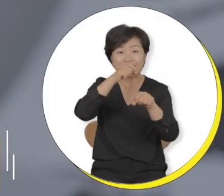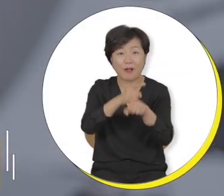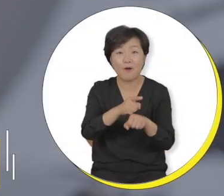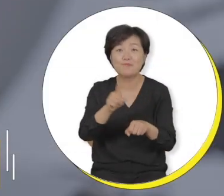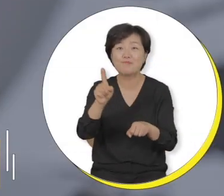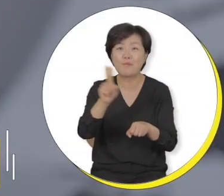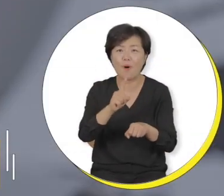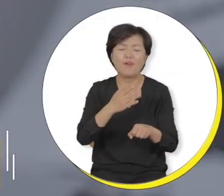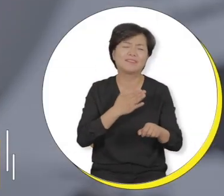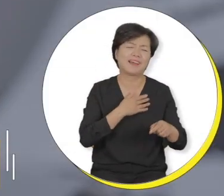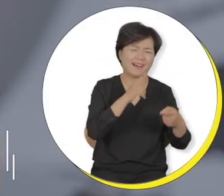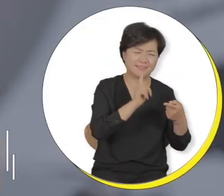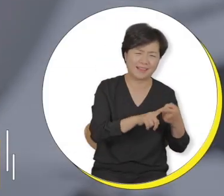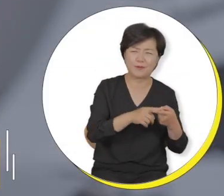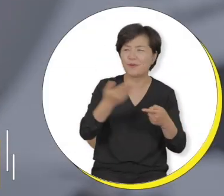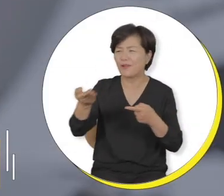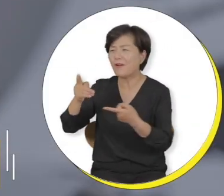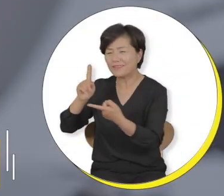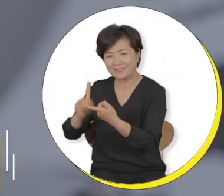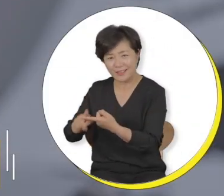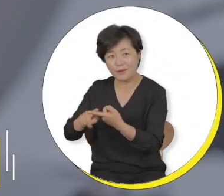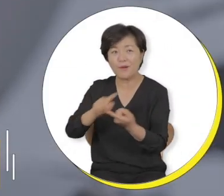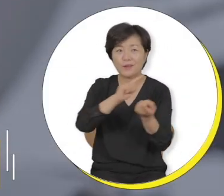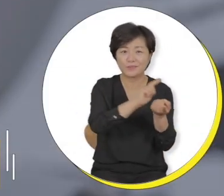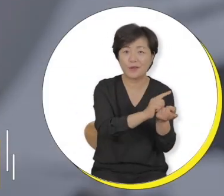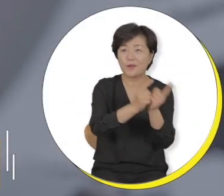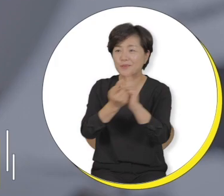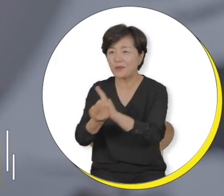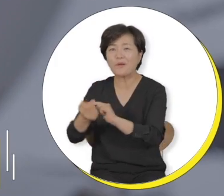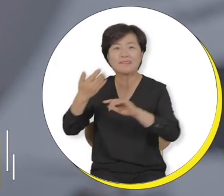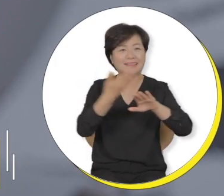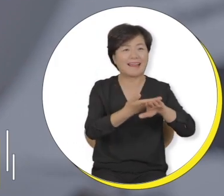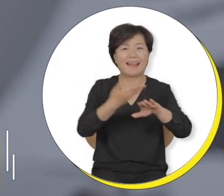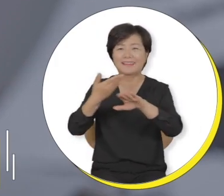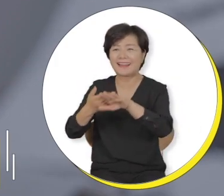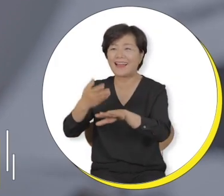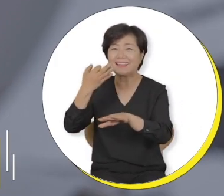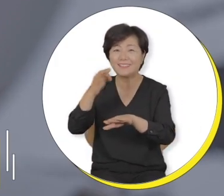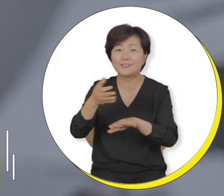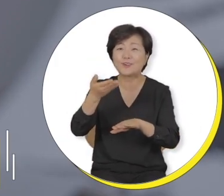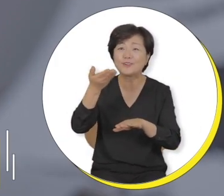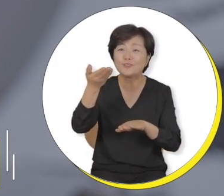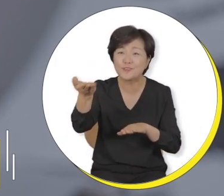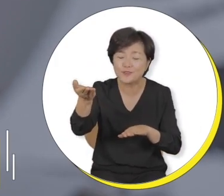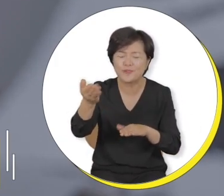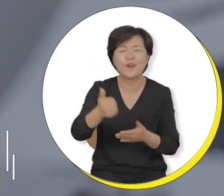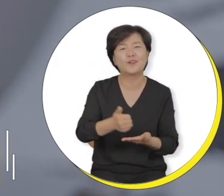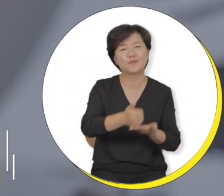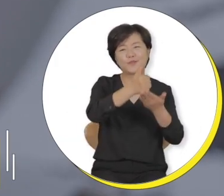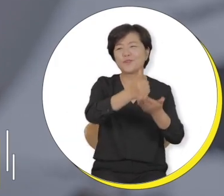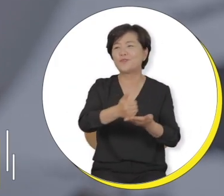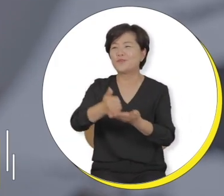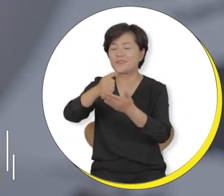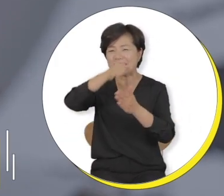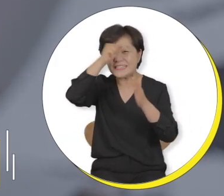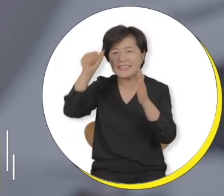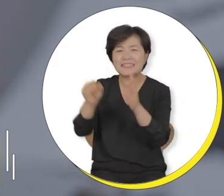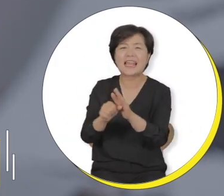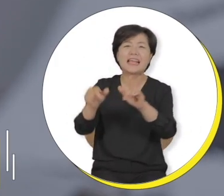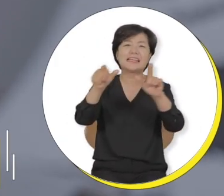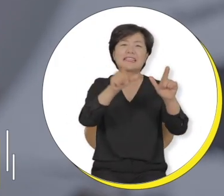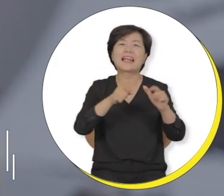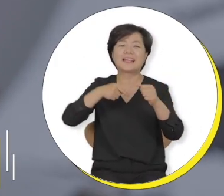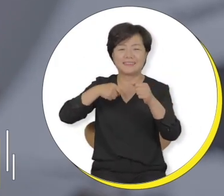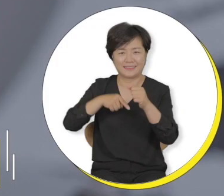문화 다양성은 나답게 그리고 너답게 서로 다름을 인정하고 또 그런 태도를 존중하면서 인생을 살아가는